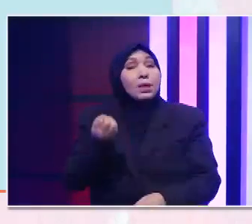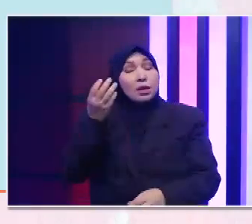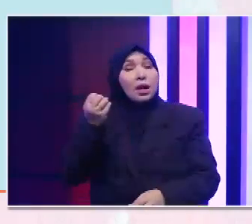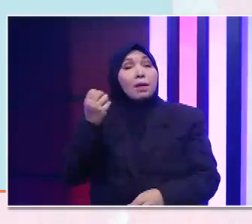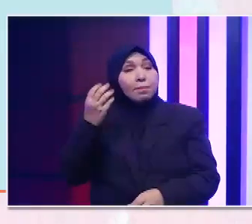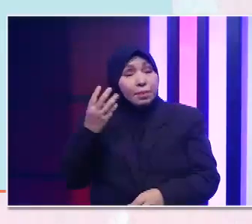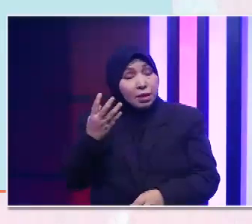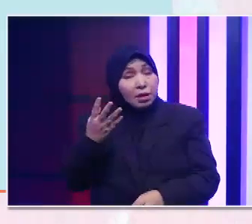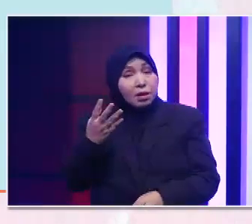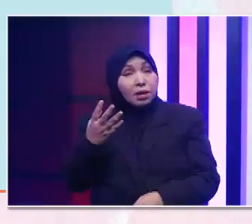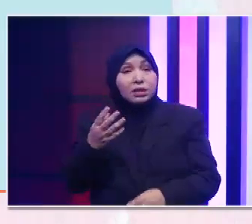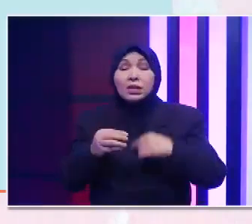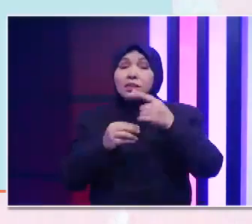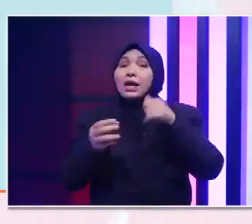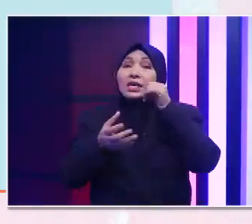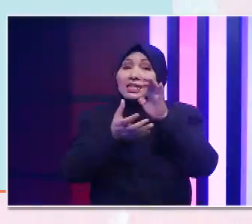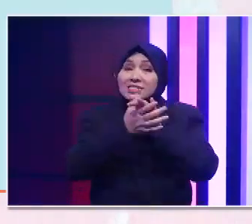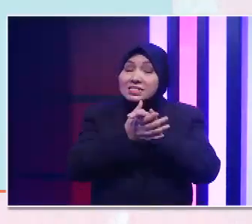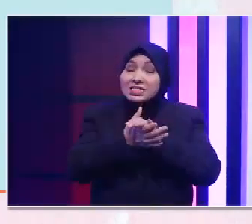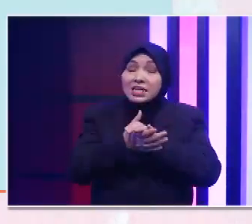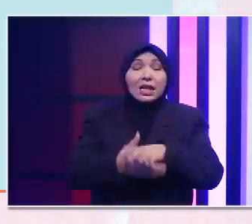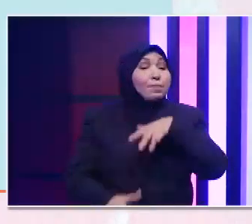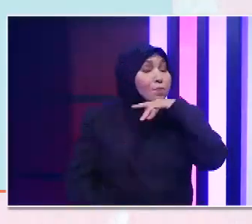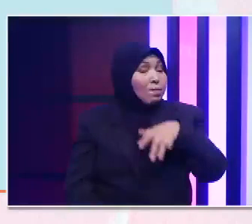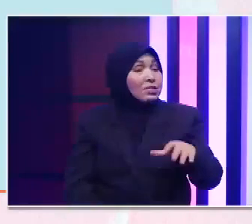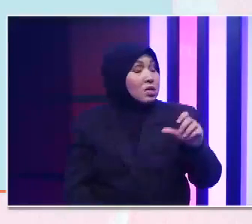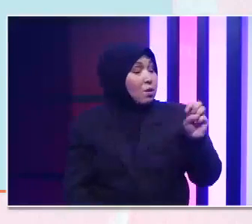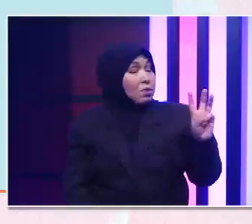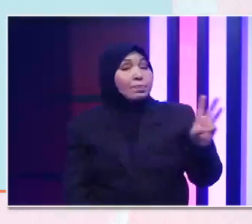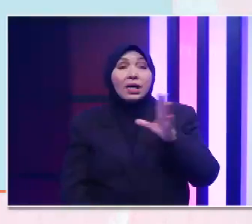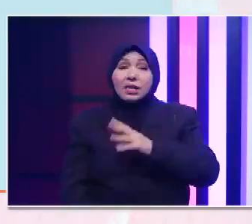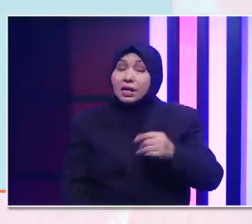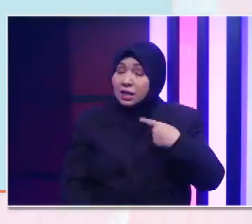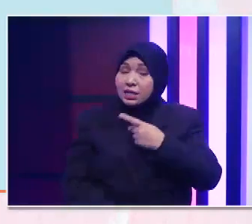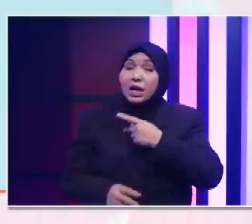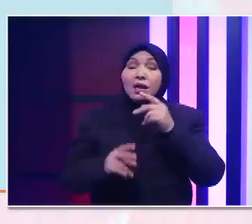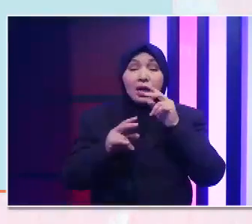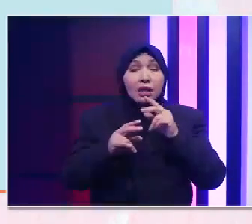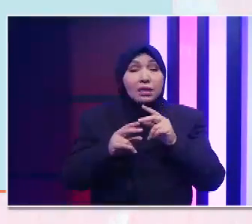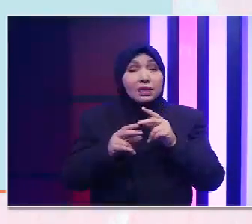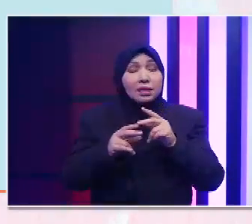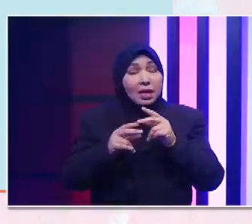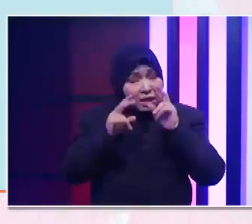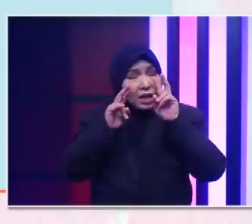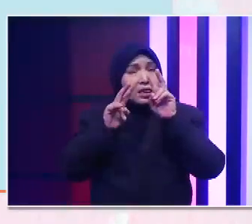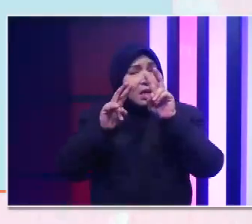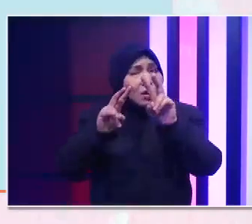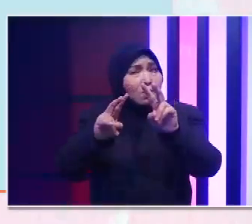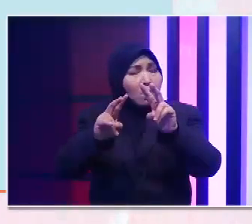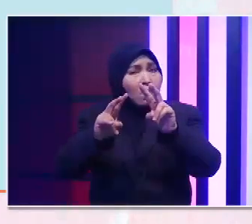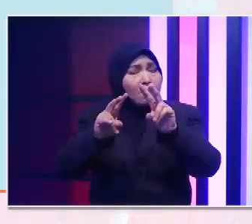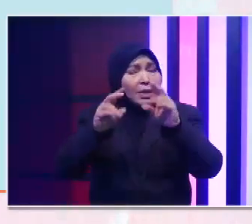perihal mengenai para istri Nabi Muhammad shallallahu alaihi wasallam dan juga kita akan melihat kepada